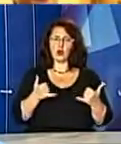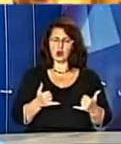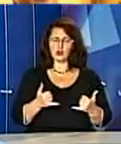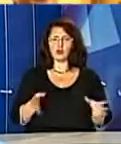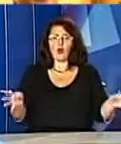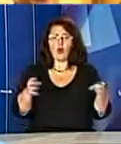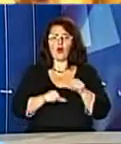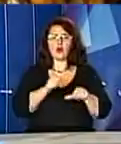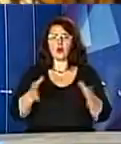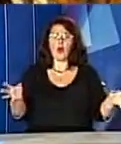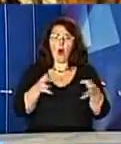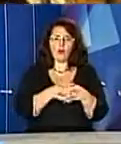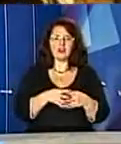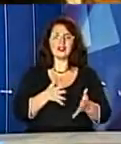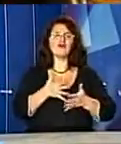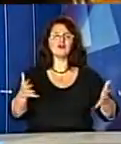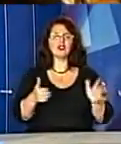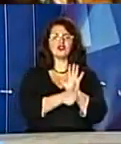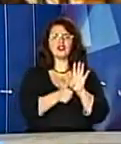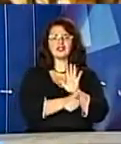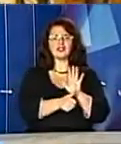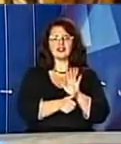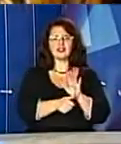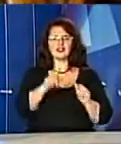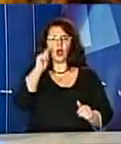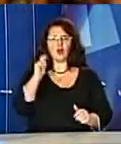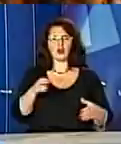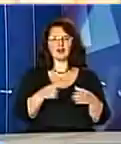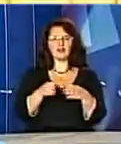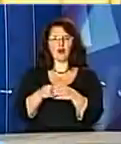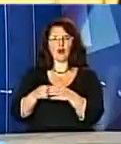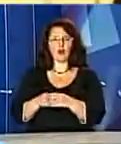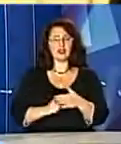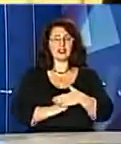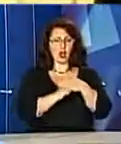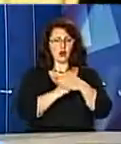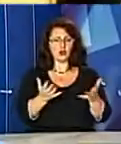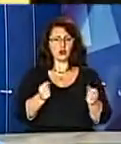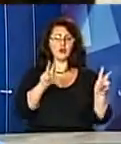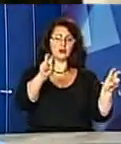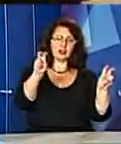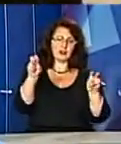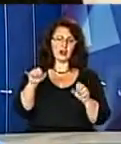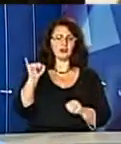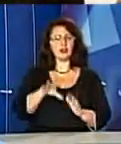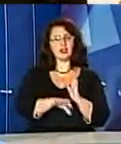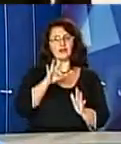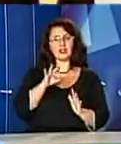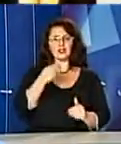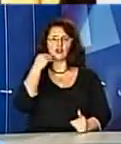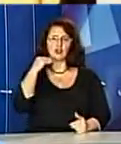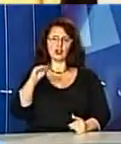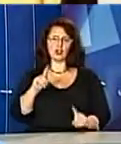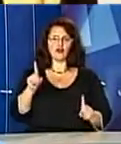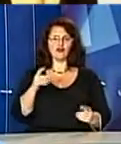дітей та молодь з понад 60 вітчизняних колективів. Щороку за основу конкурсу беруть якусь тематику та визначають найкращих,